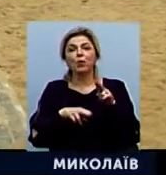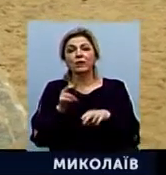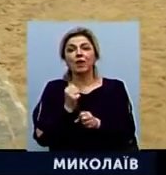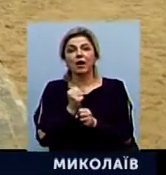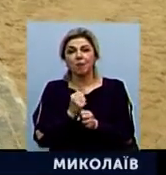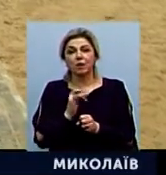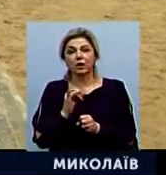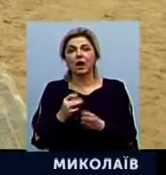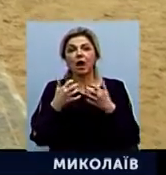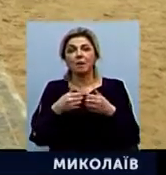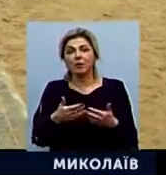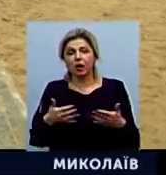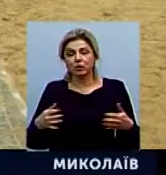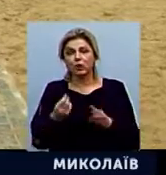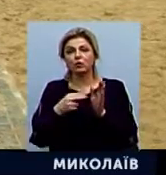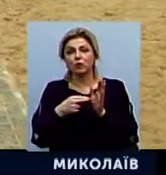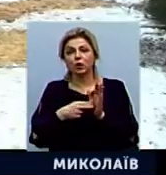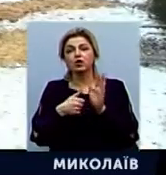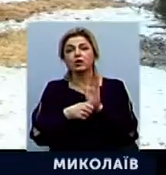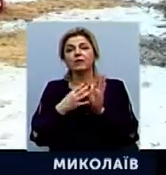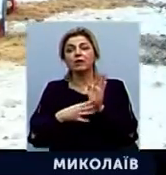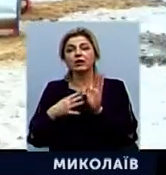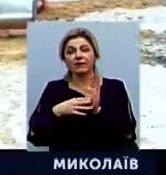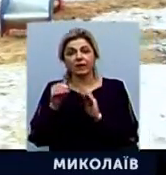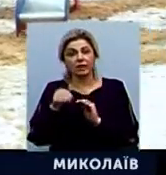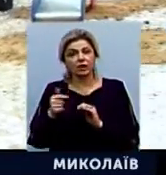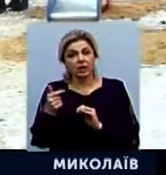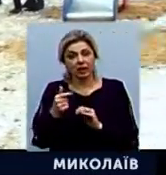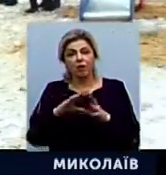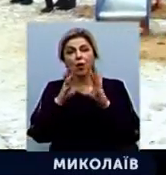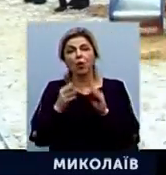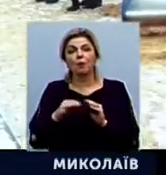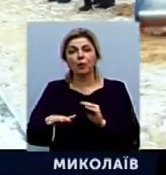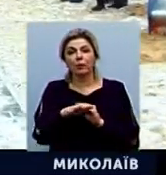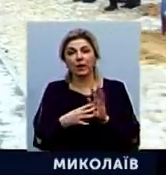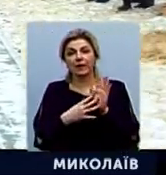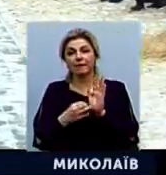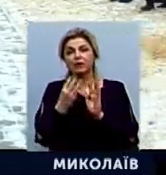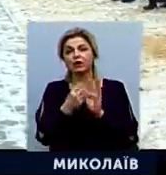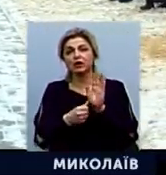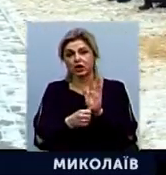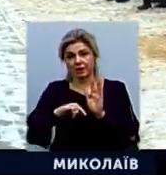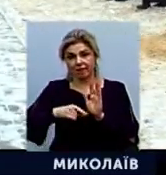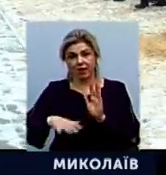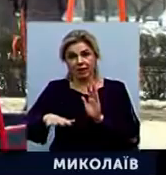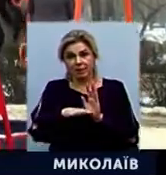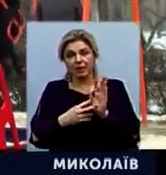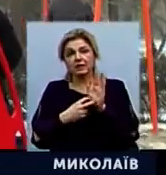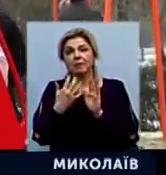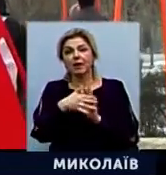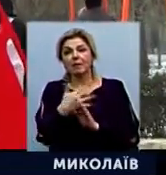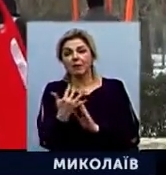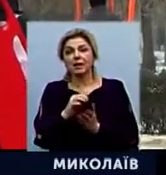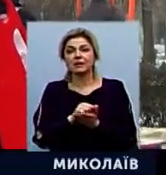та обладнання коштували 796 тисяч гривень. Загальна площа майданчика – 936 квадратних метрів. З них